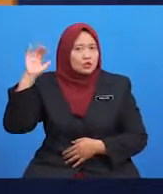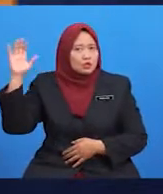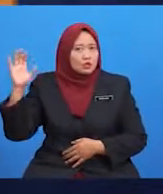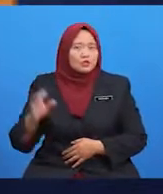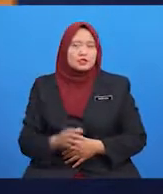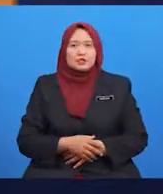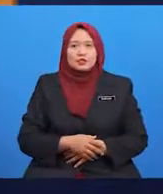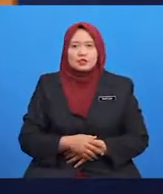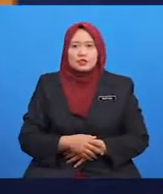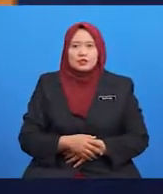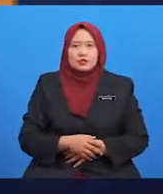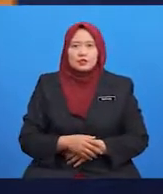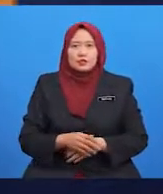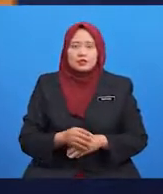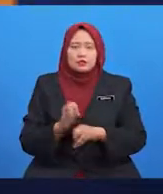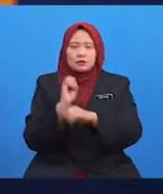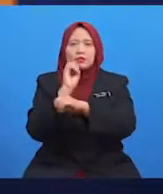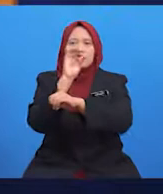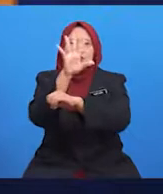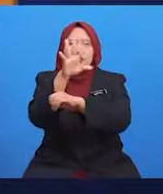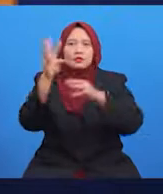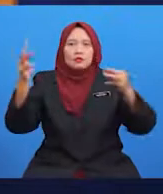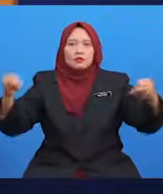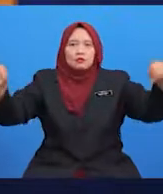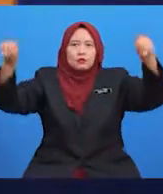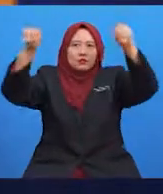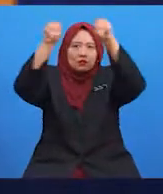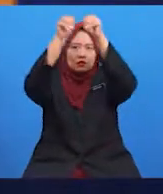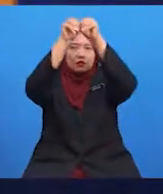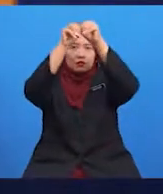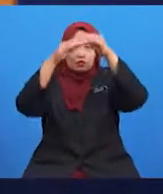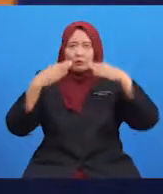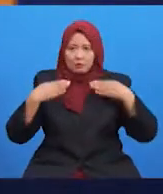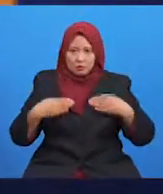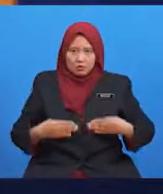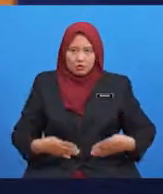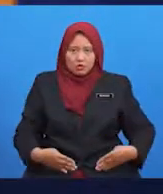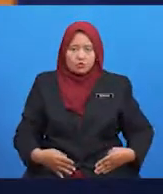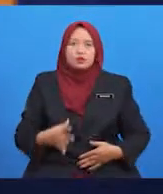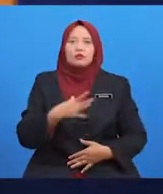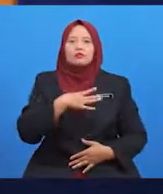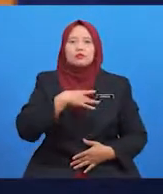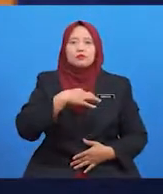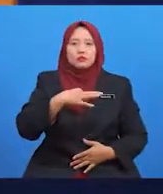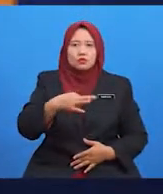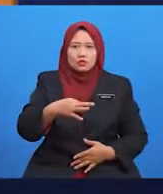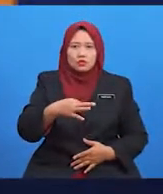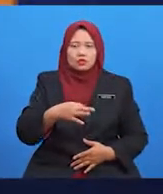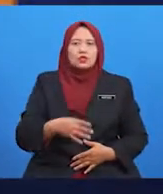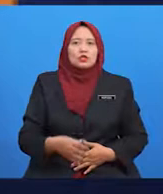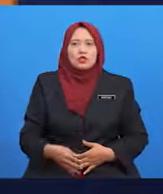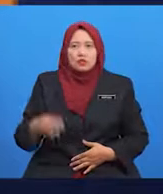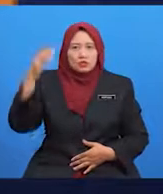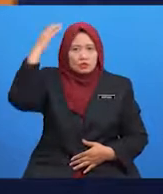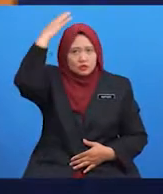kutemui dia tenang berjalan. Jubahnya putih, serbannya putih,